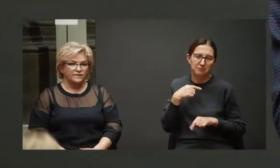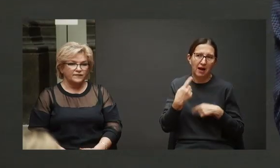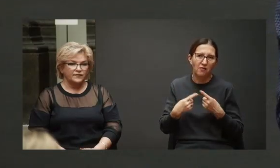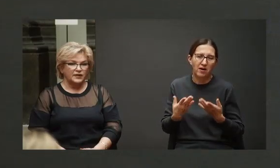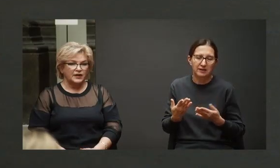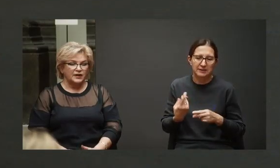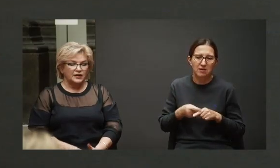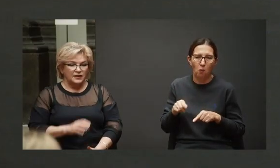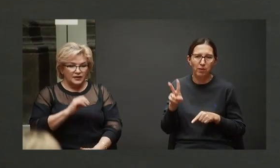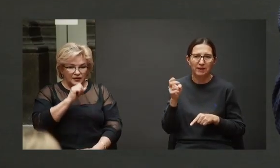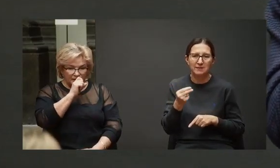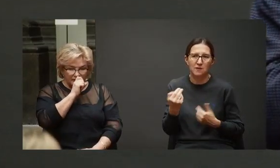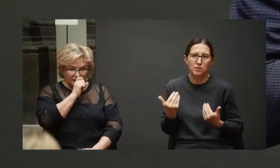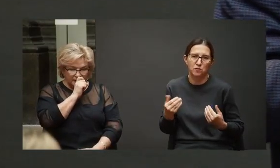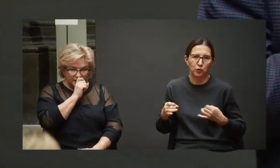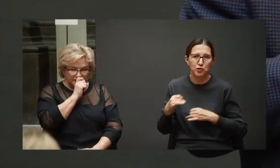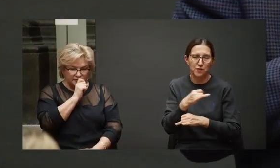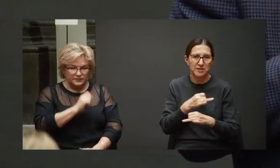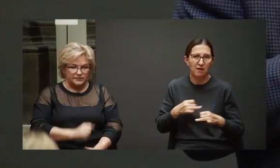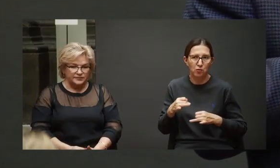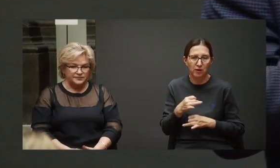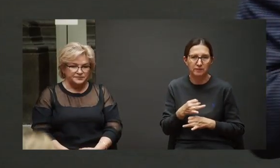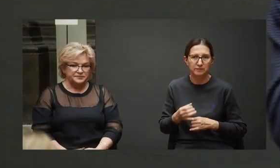размышлял вот о теме сегодняшнего разговора?